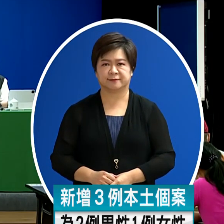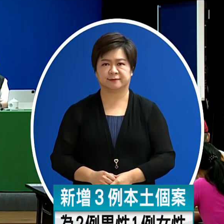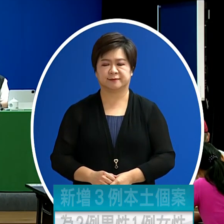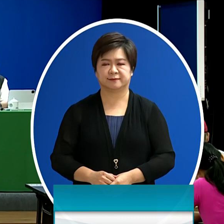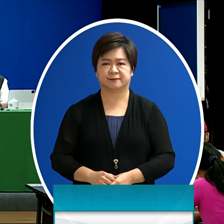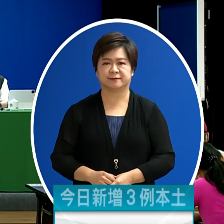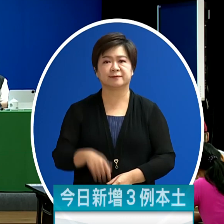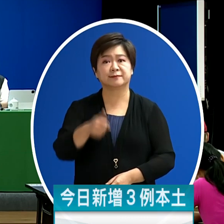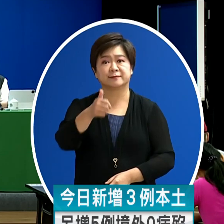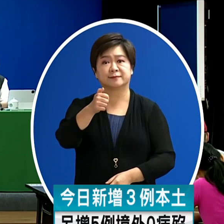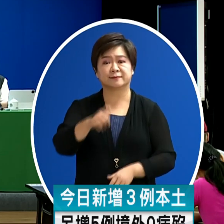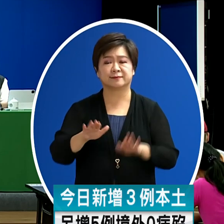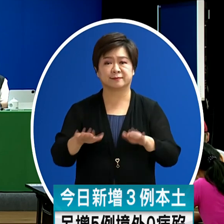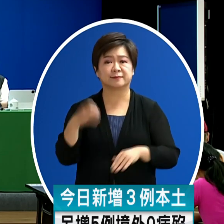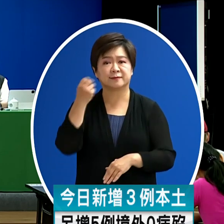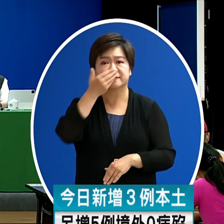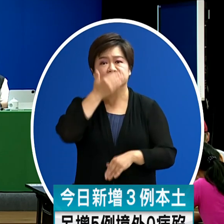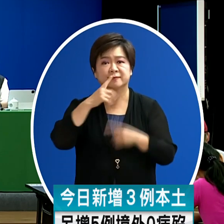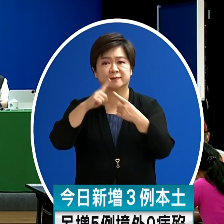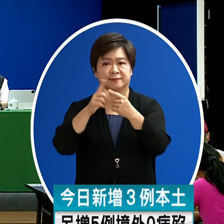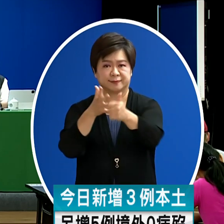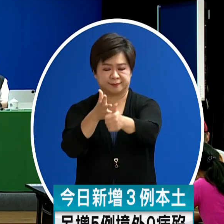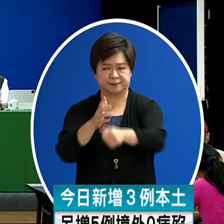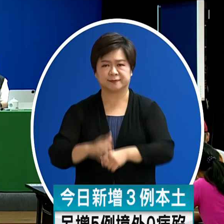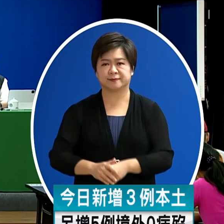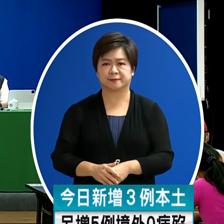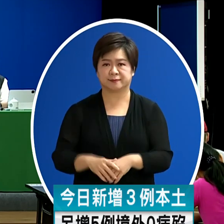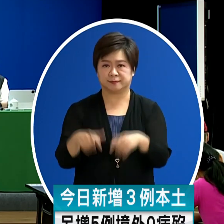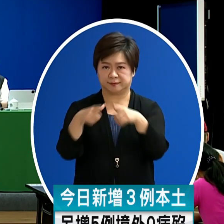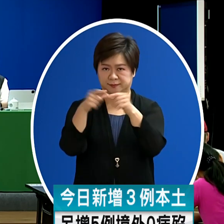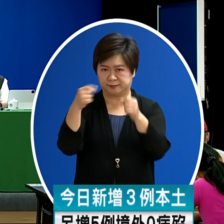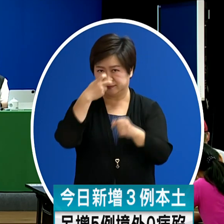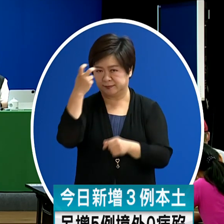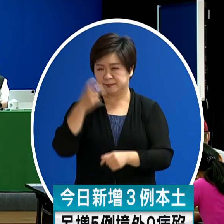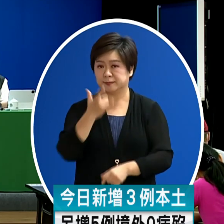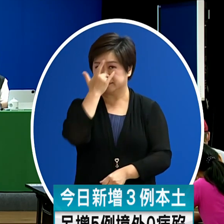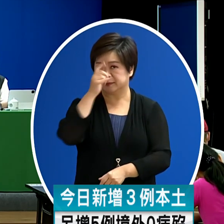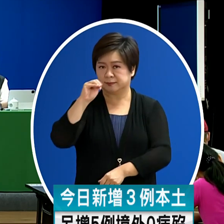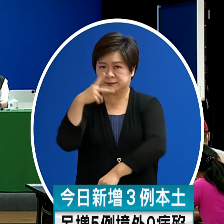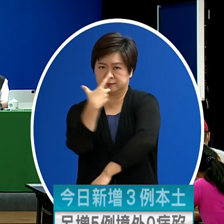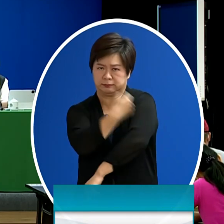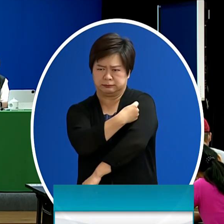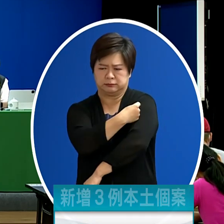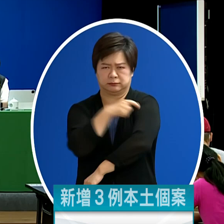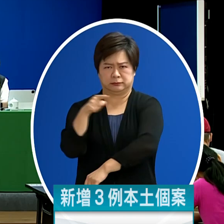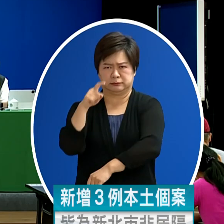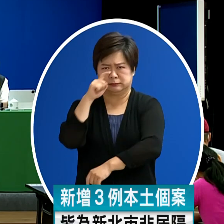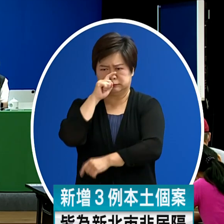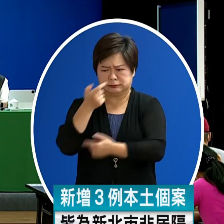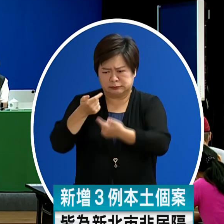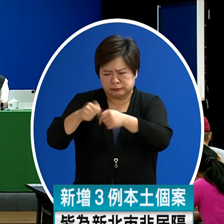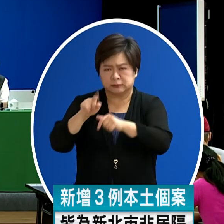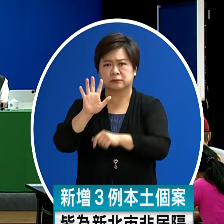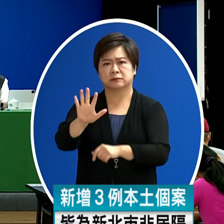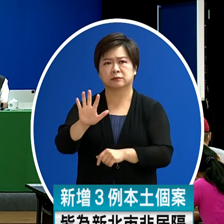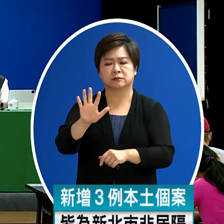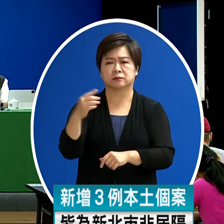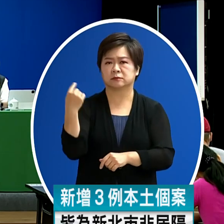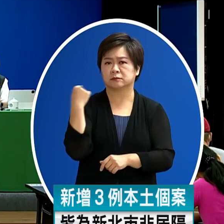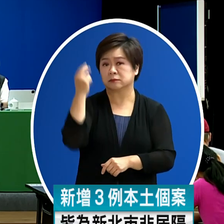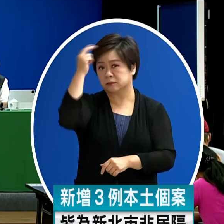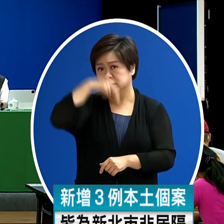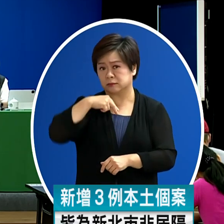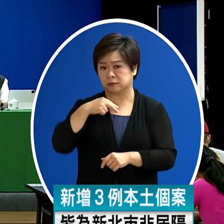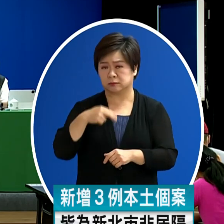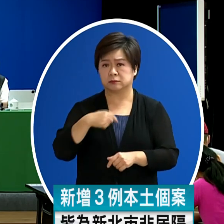谢谢指挥官，这边新唐人提问，就是日本有发现莫德纳疫苗有受到污染，那我们昨天下午也有一